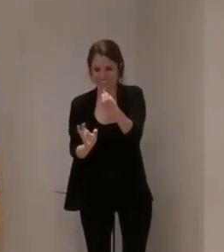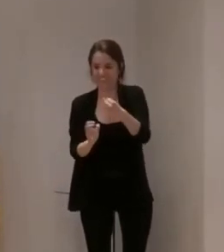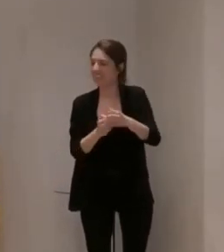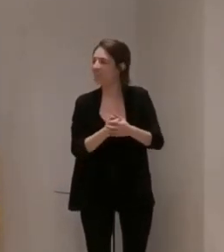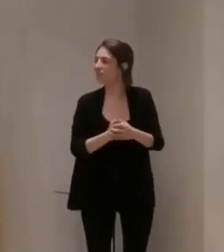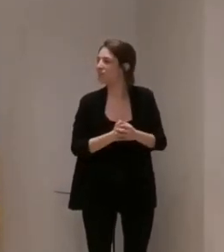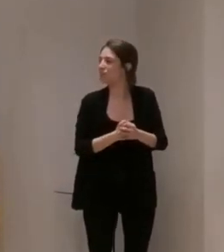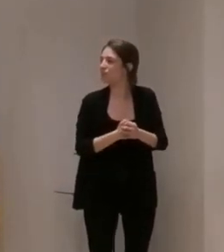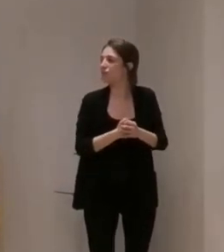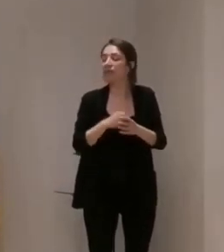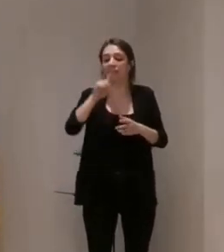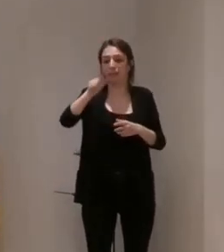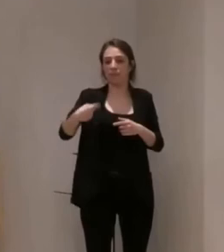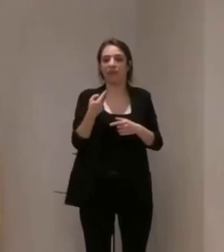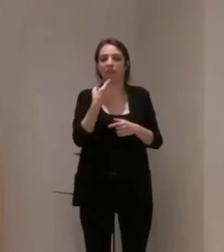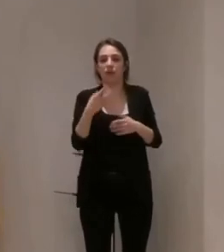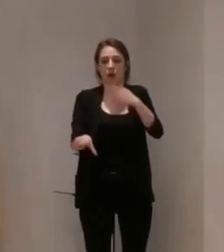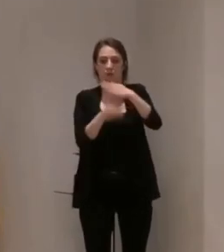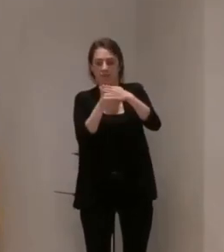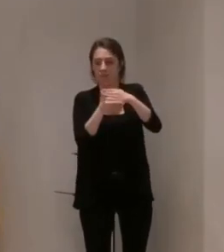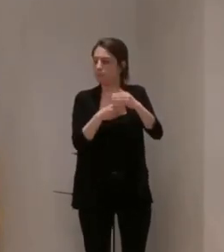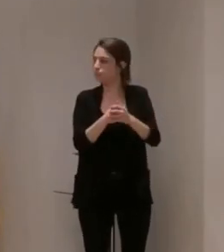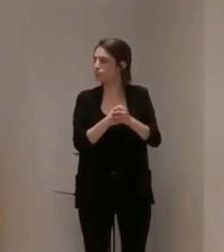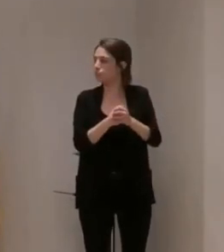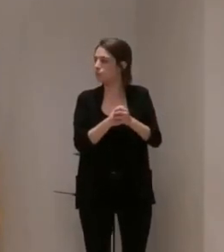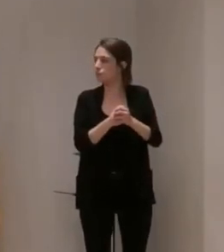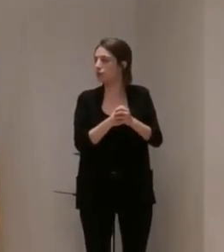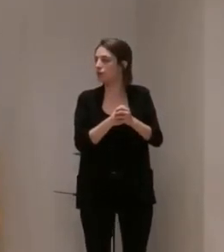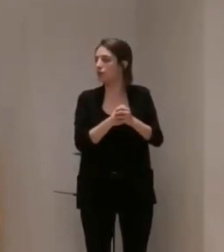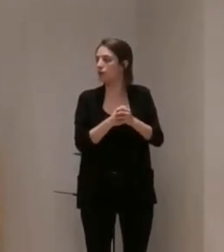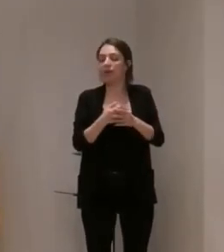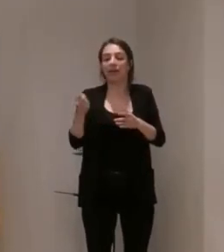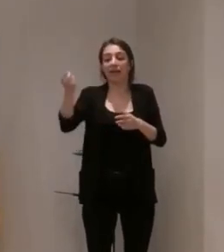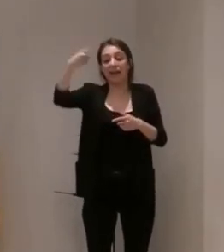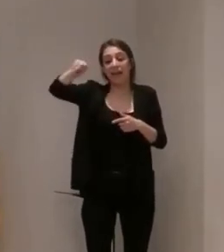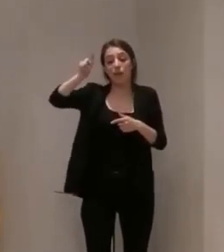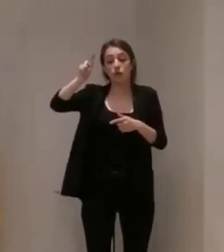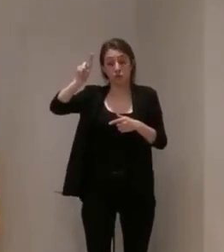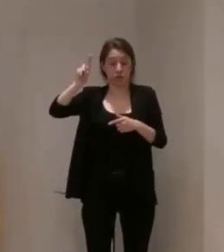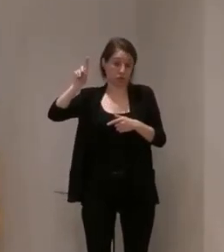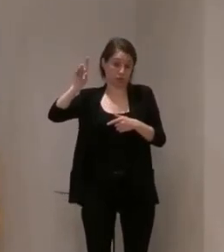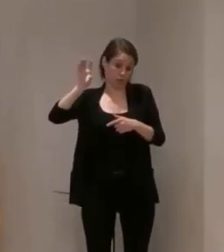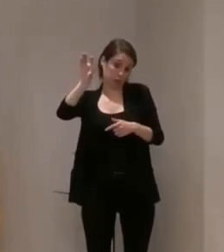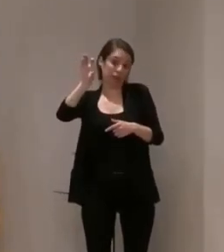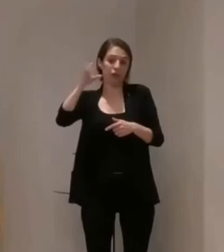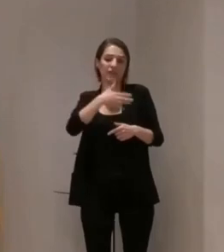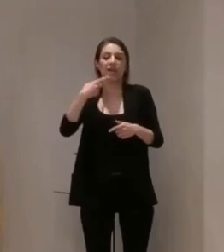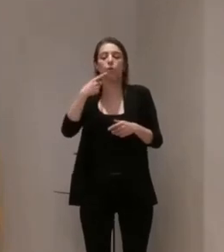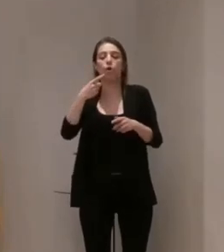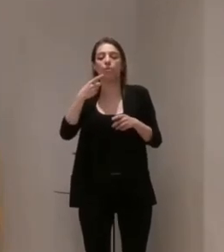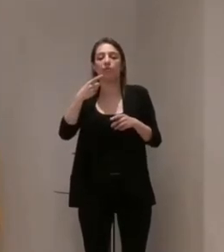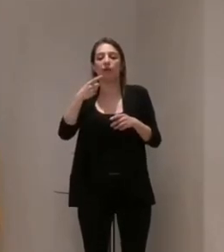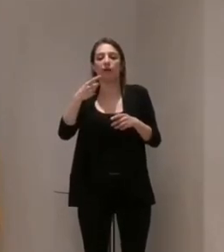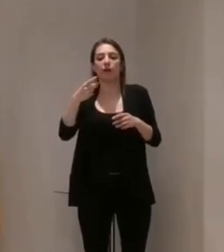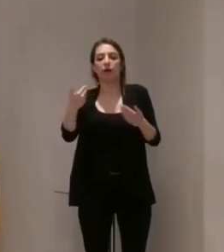No, i després una altra cosa, que volen dominar el govern. Perquè van dir, diu,